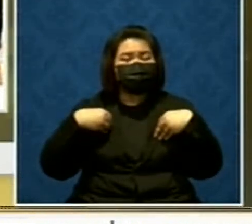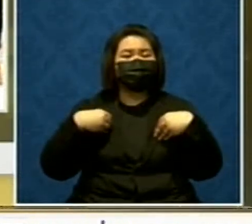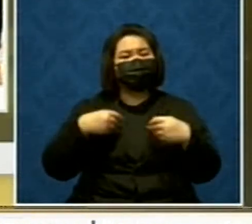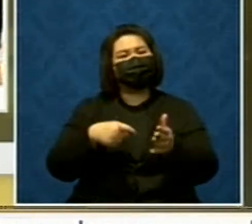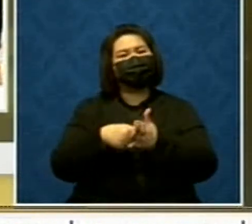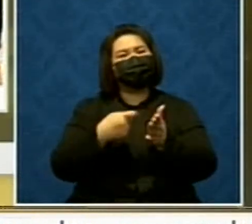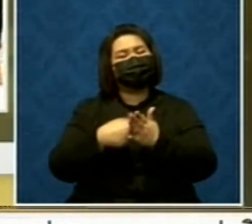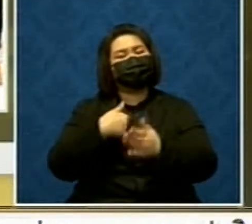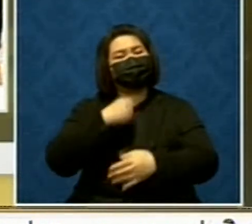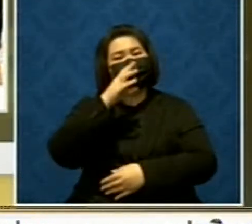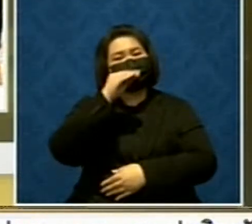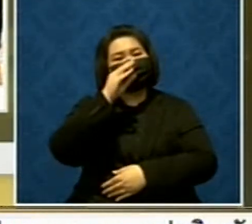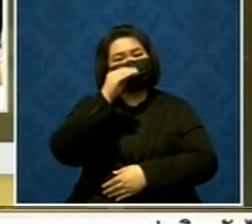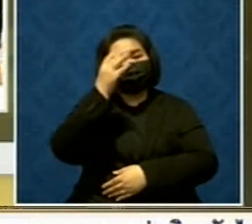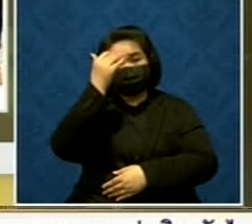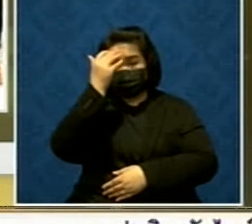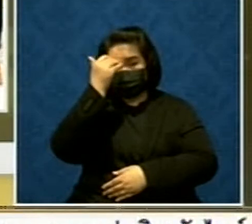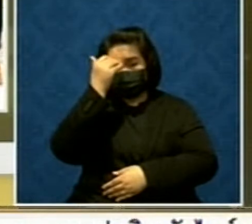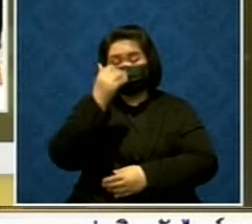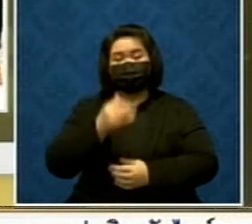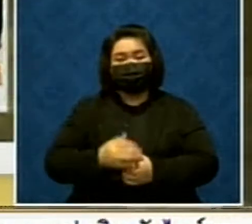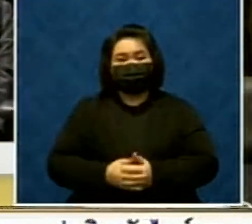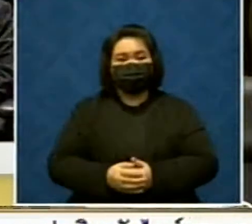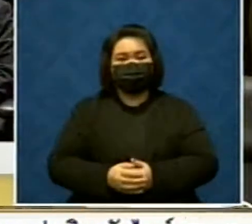ำไมผมต้องเอ่ยถึงครับเพราะว่า